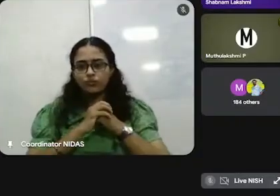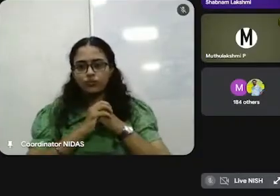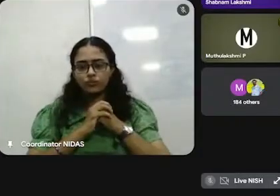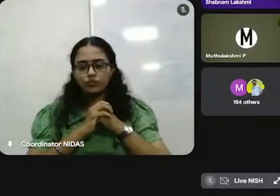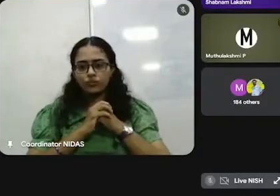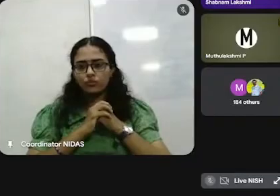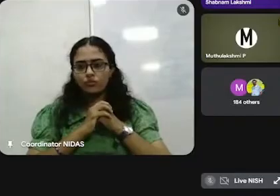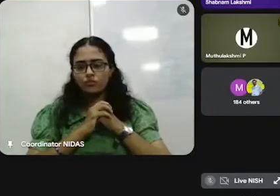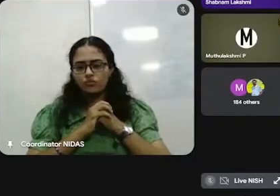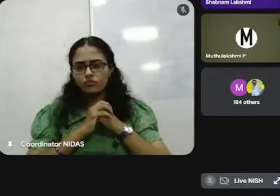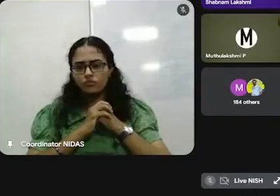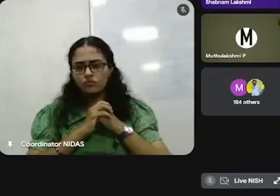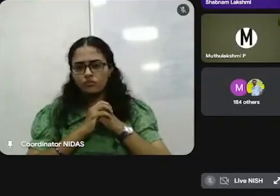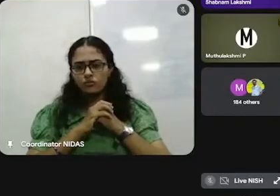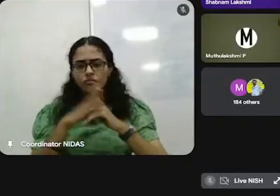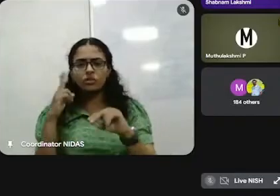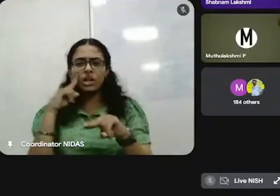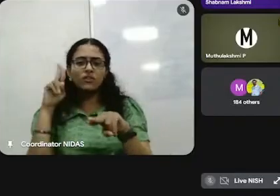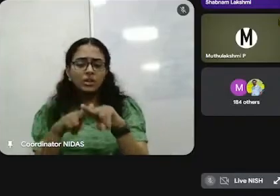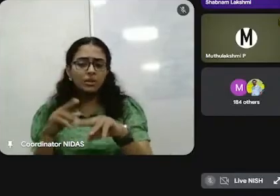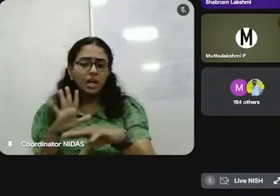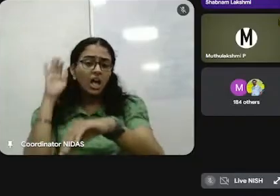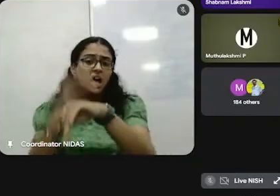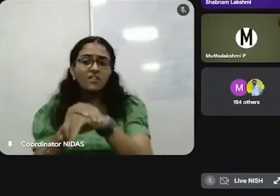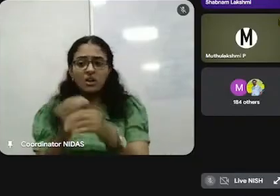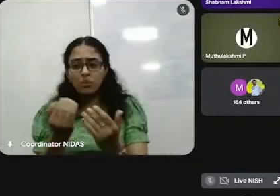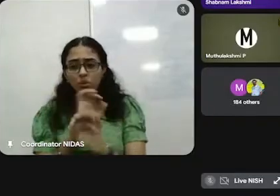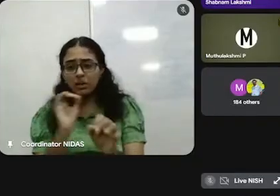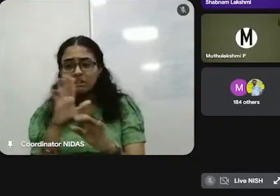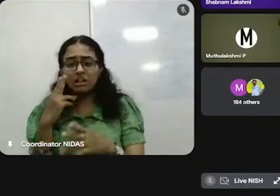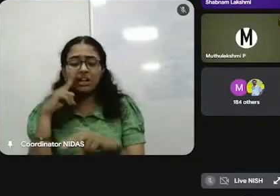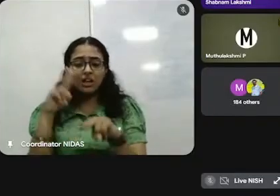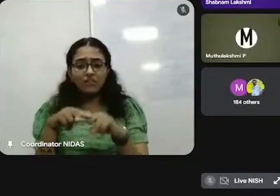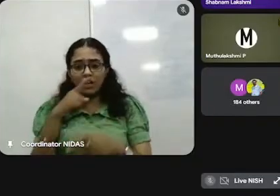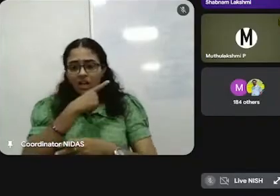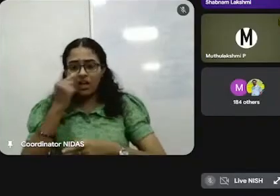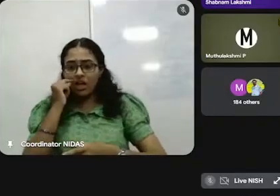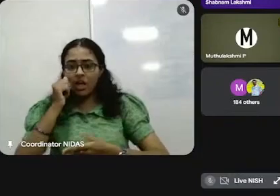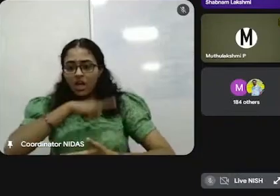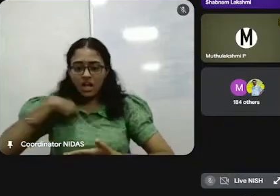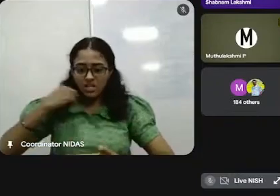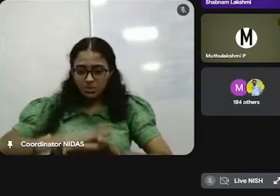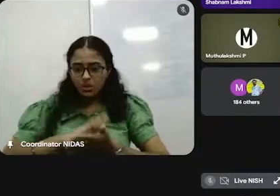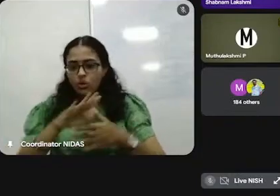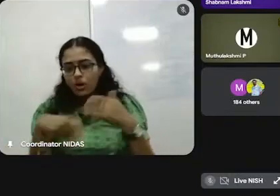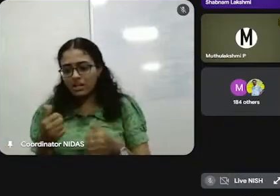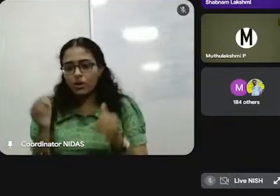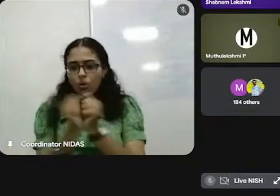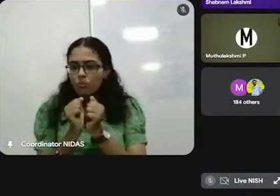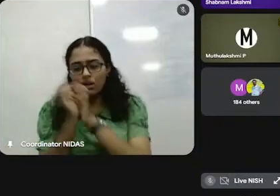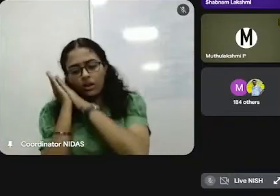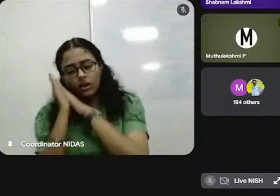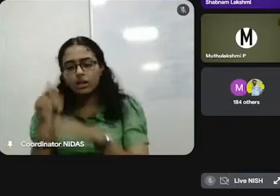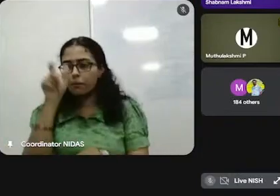നമുക്ക് ചിലപ്പോൾ ഐഡന്റിഫൈ ചെയ്യാൻ പറ്റാത്തതായിരിക്കാം. ചിലപ്പം നമ്മുടെ ഹസ്ബൻഡിനോടോ അതുപോലെ കൂടെ കിടക്കുന്ന ആൾക്കാരോടോ അതൊന്ന് ക്ലാരിഫൈ